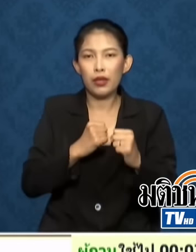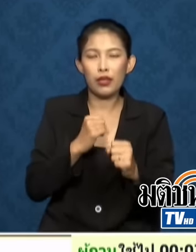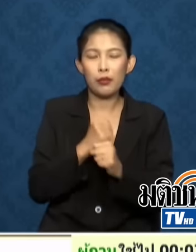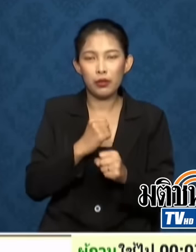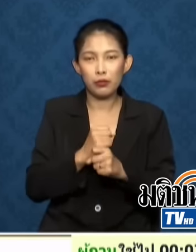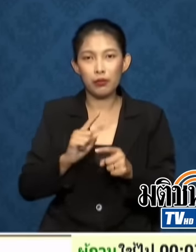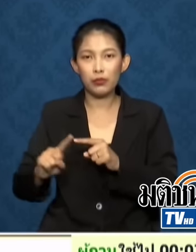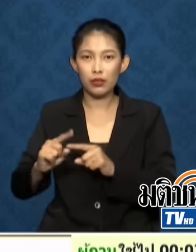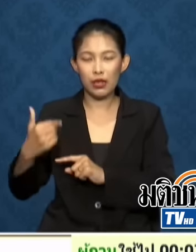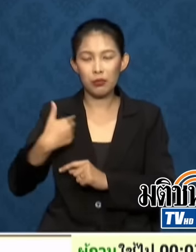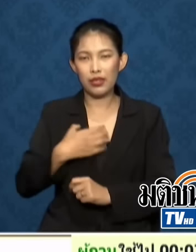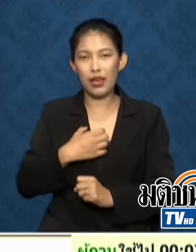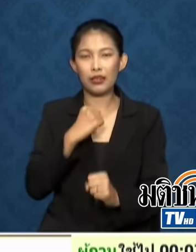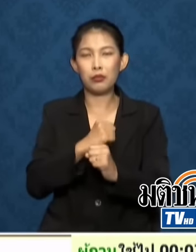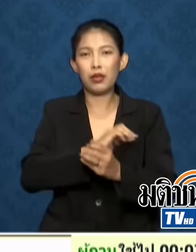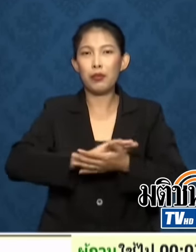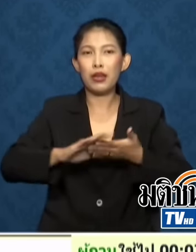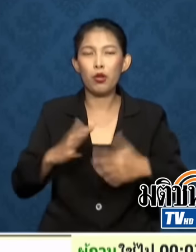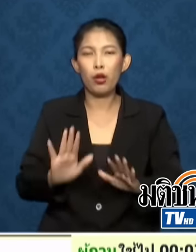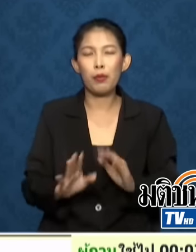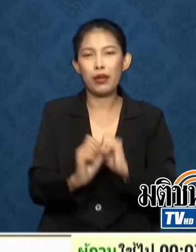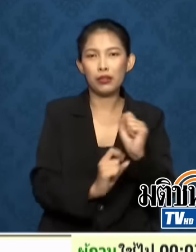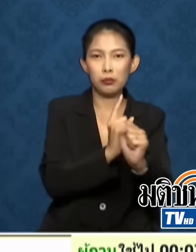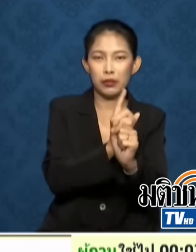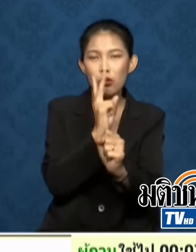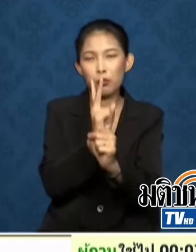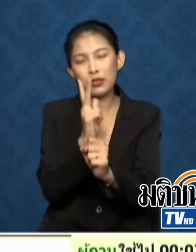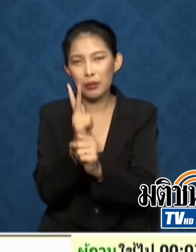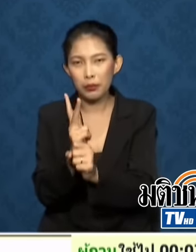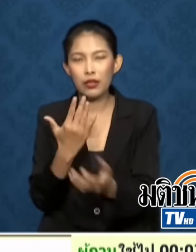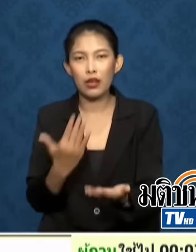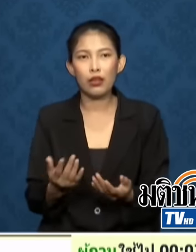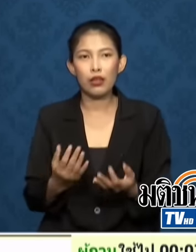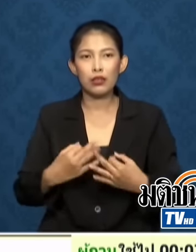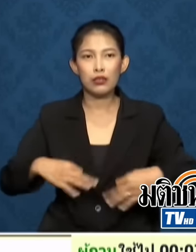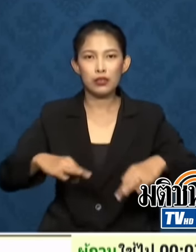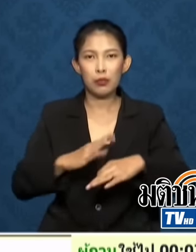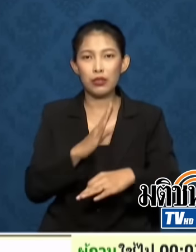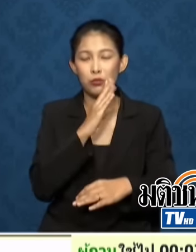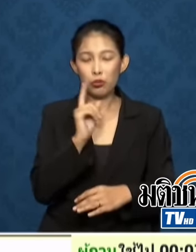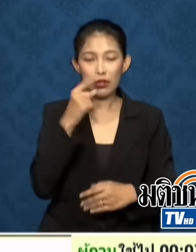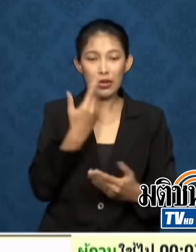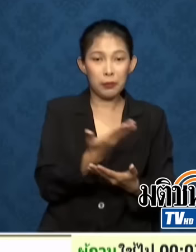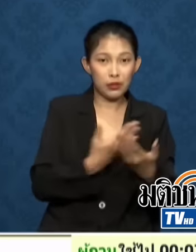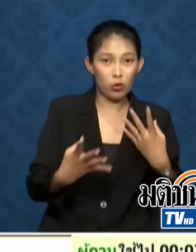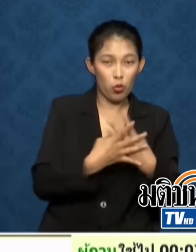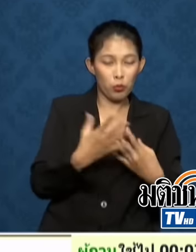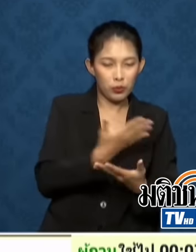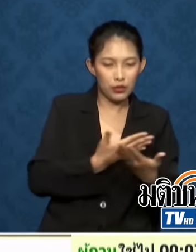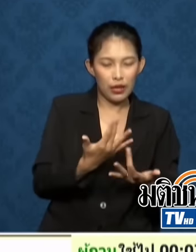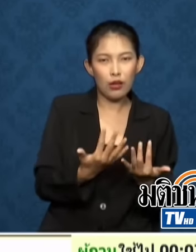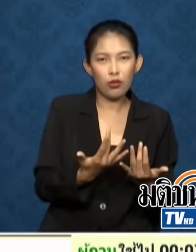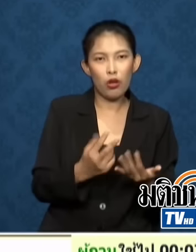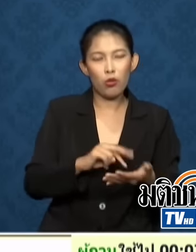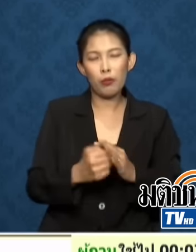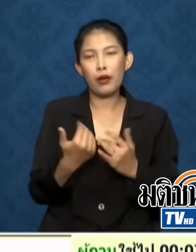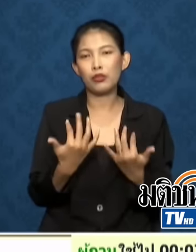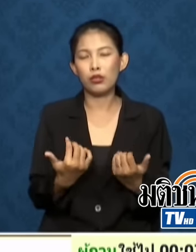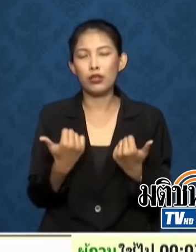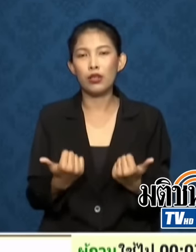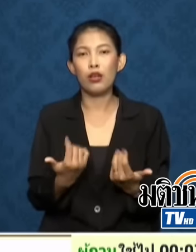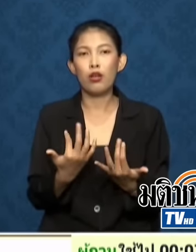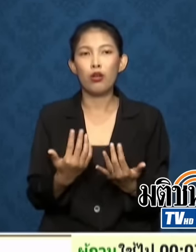จะพยายามทำให้เสร็จภายใน2ปี3ปีผู้ต้องหาระหว่างคุณก็ต้องควรจะอยู่แล้วออกการคันนี้กำลังออกกฎกระทรวงอ